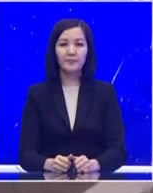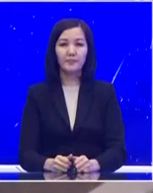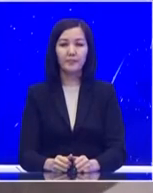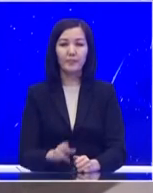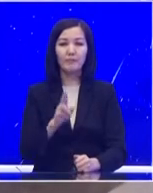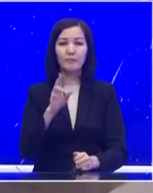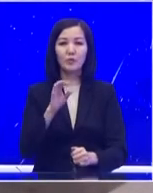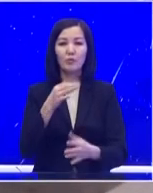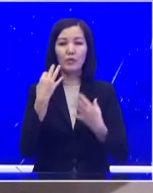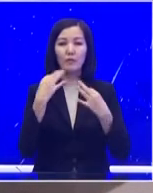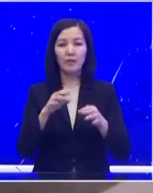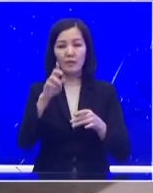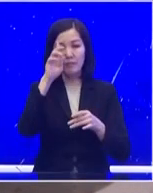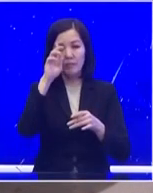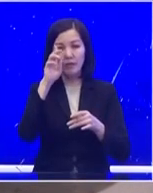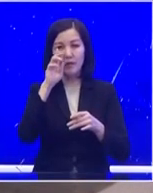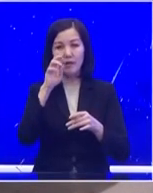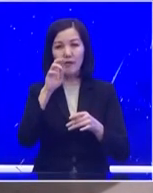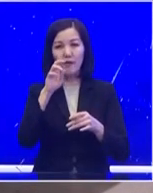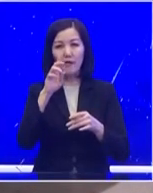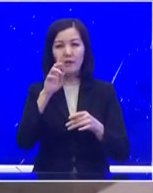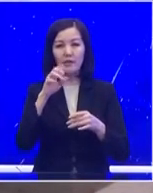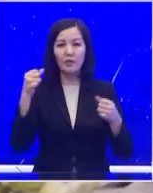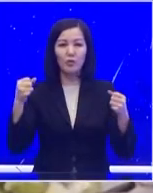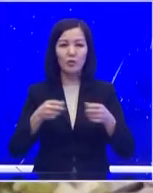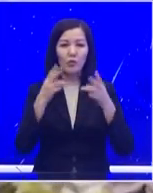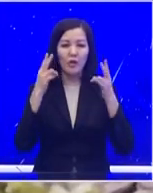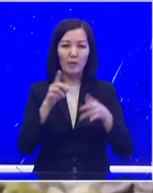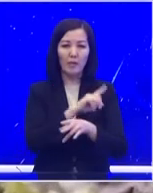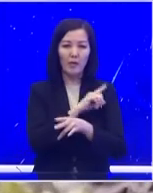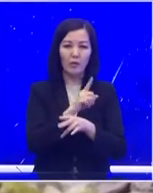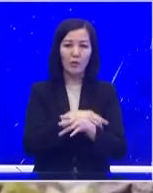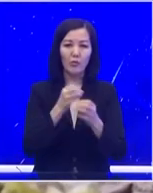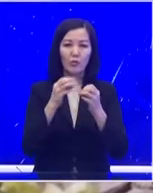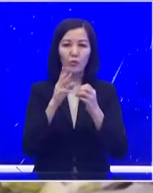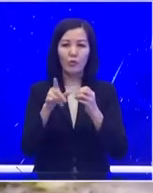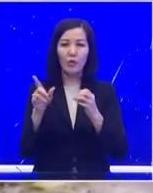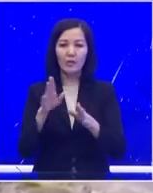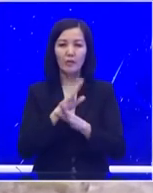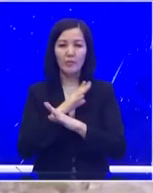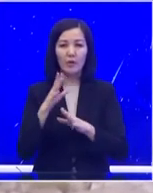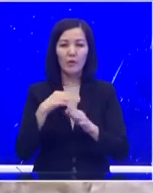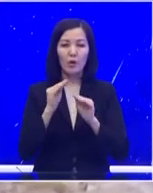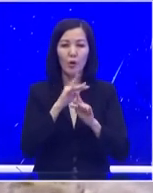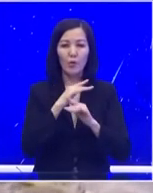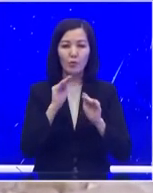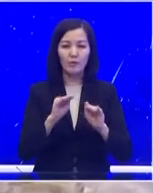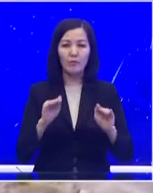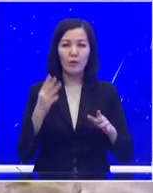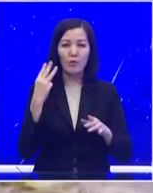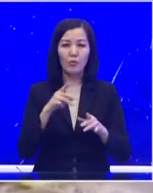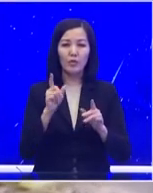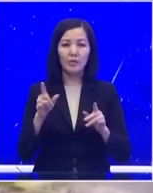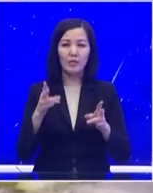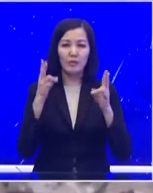Конго Демократиялық Республикасына жан түршігерлік жол апаты болды. Салдарынан 14 адам қаза тапты. Дені балалар. Тағы 30